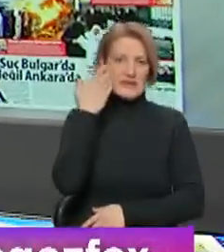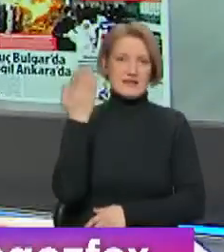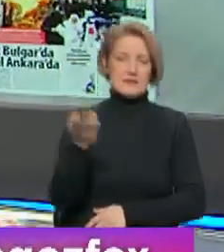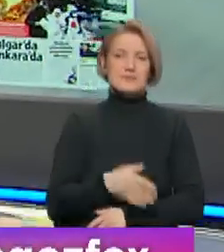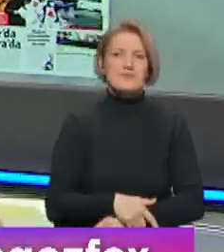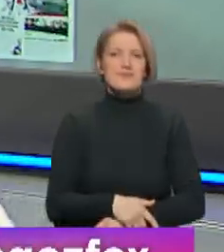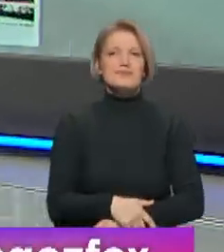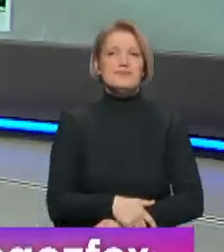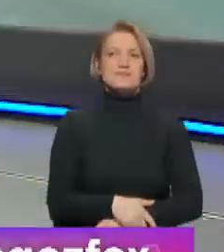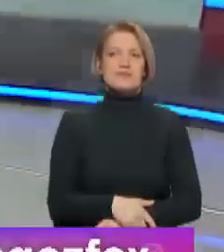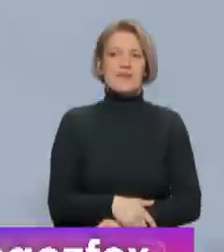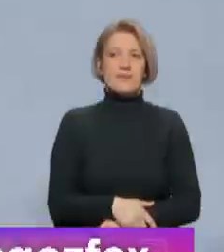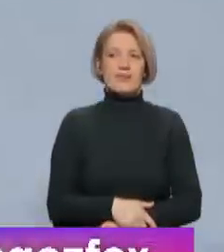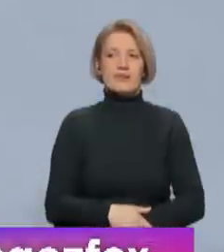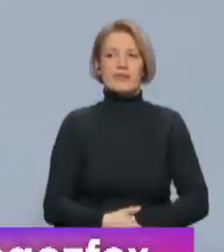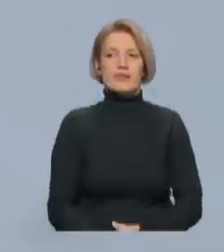da izleyelim